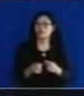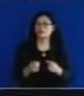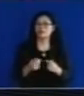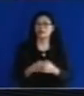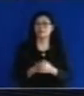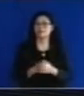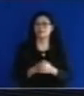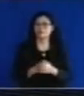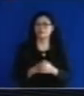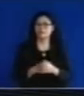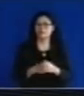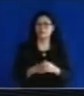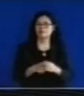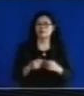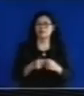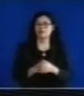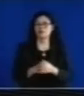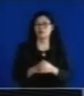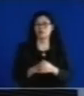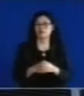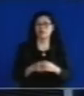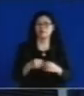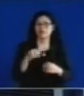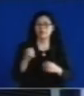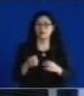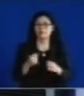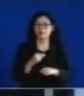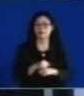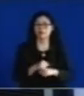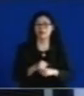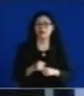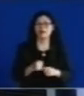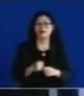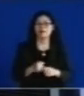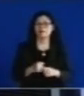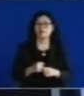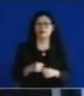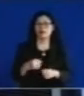yang bekerja di situ, dengan dia pendapatan bekerja nanti akan ada